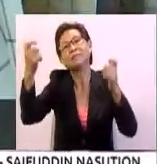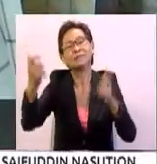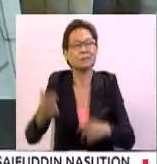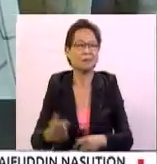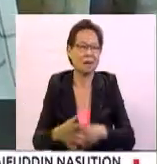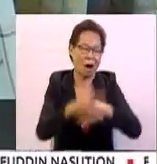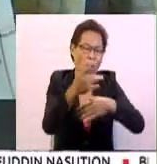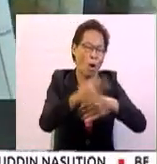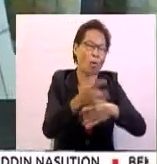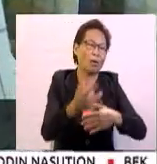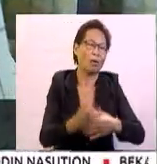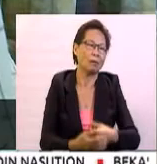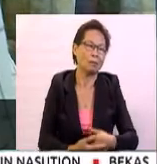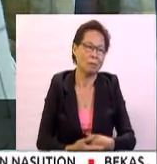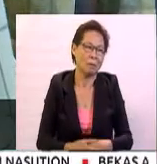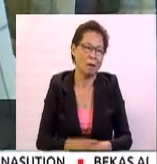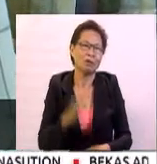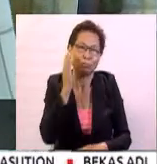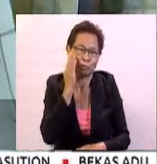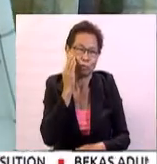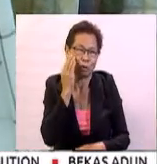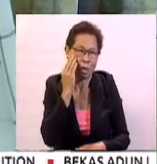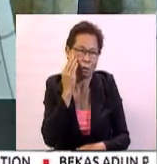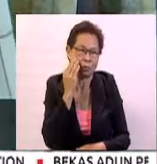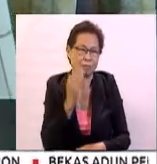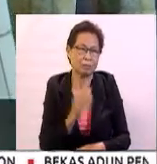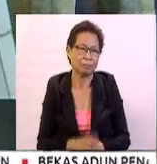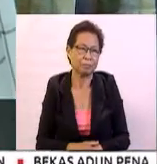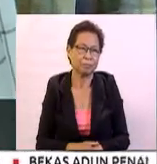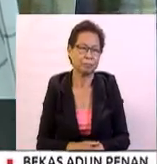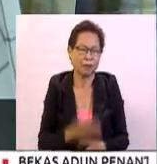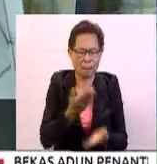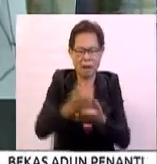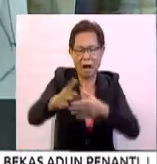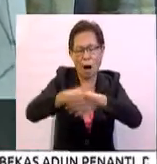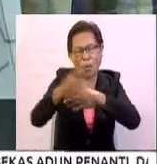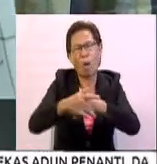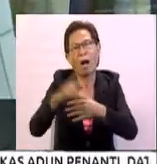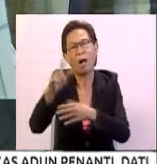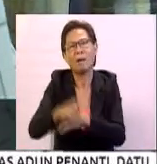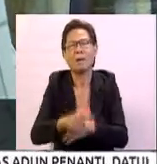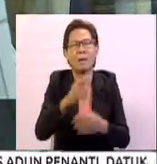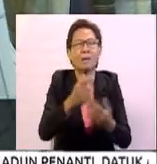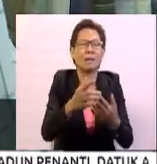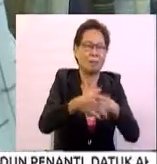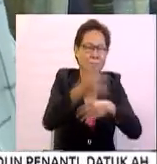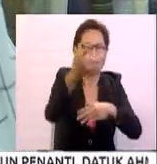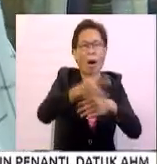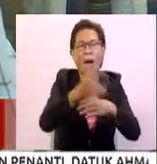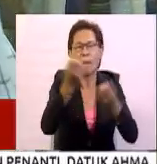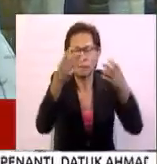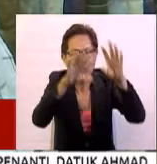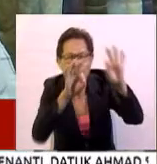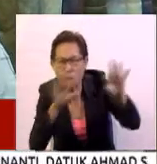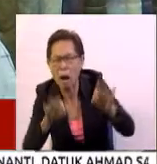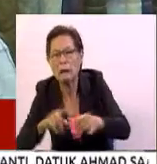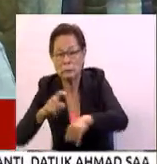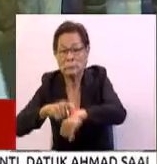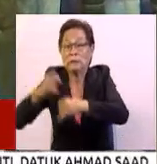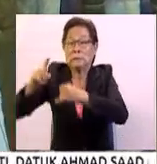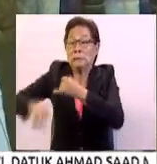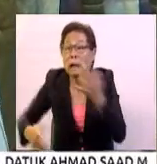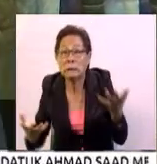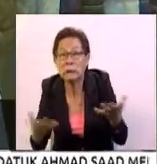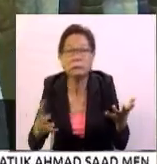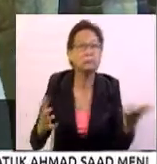Lebih awal, then you know pretty much you have a lot more things to choose from. Kalau last minute nanti tak ada size, lepas tu harga belum